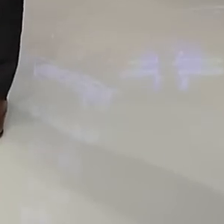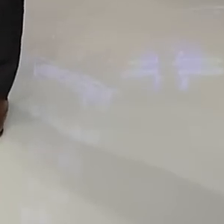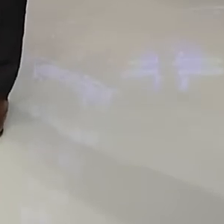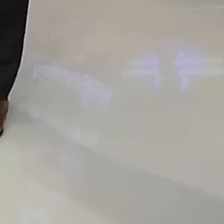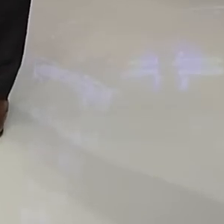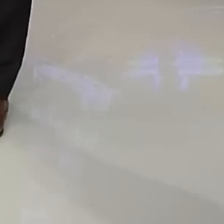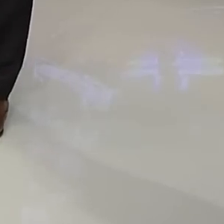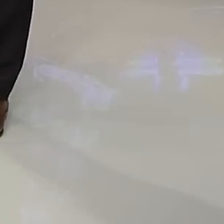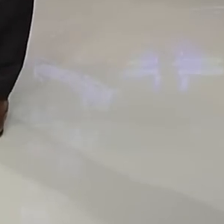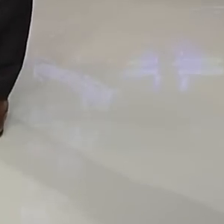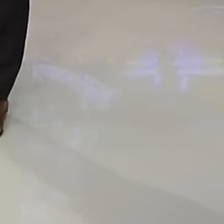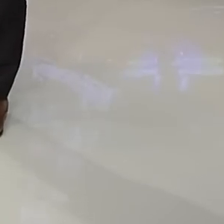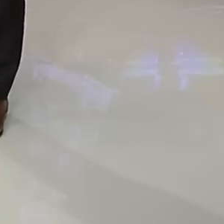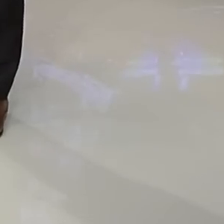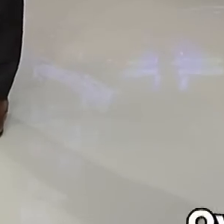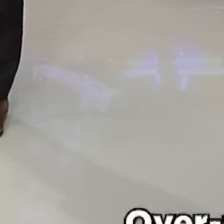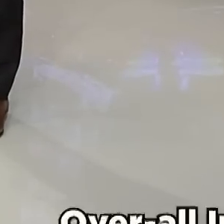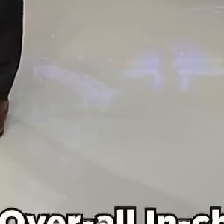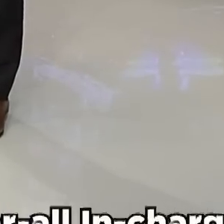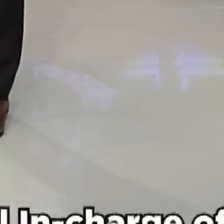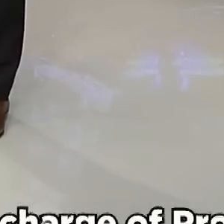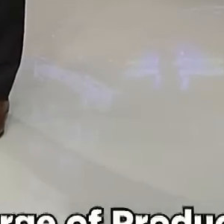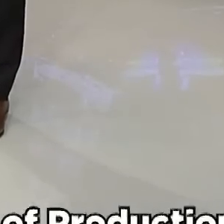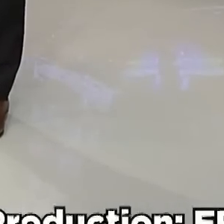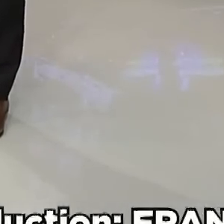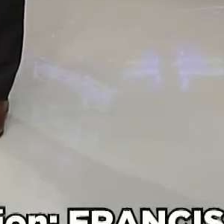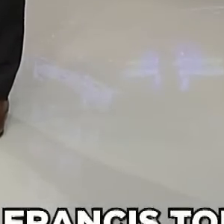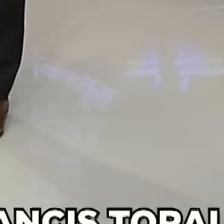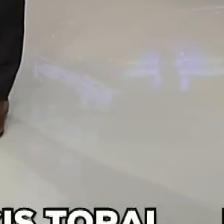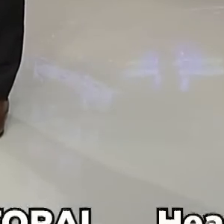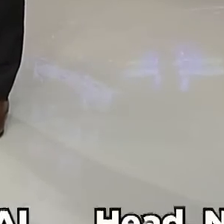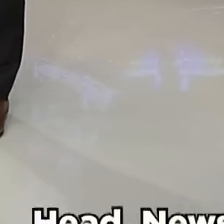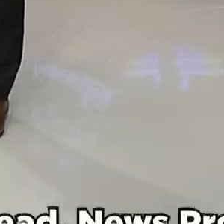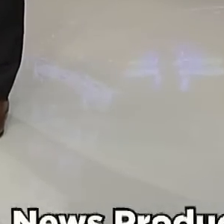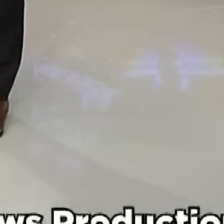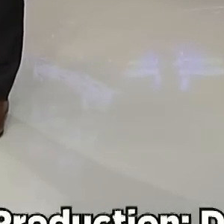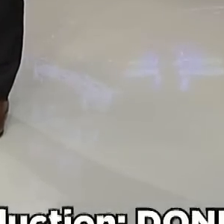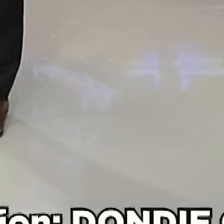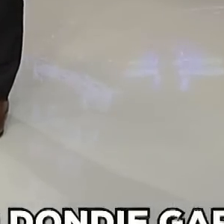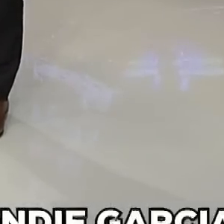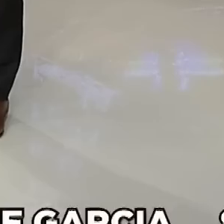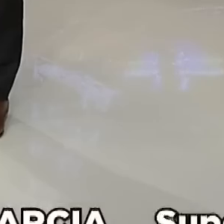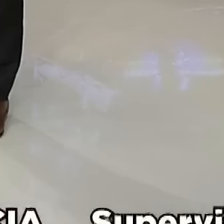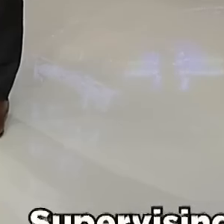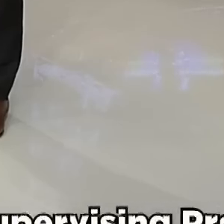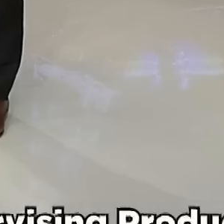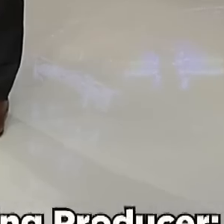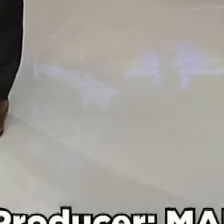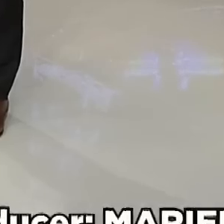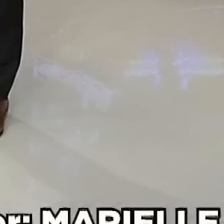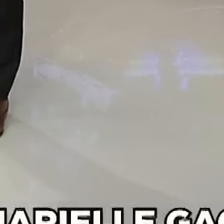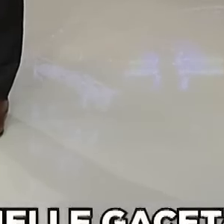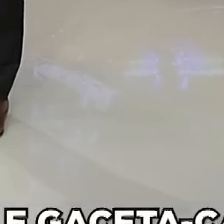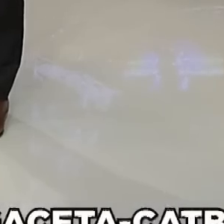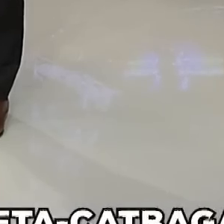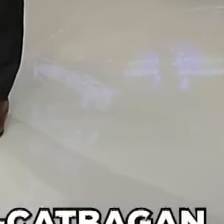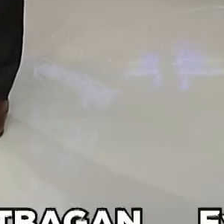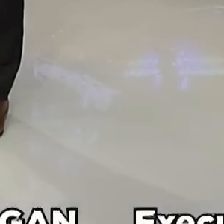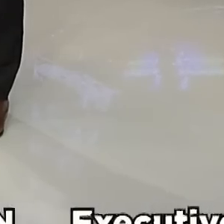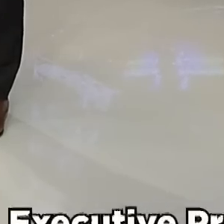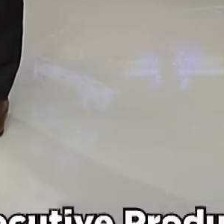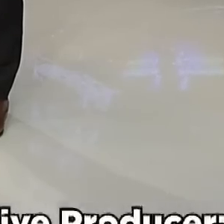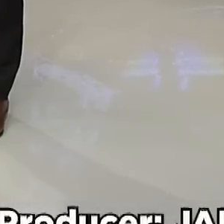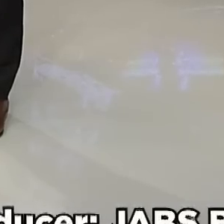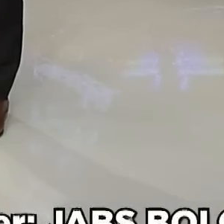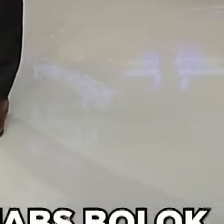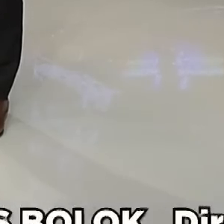Yun ang yun ang magic ng technology. Ah, yun. Pwede kang pabatain. Yun. Yung batang-bata, gusto mo,